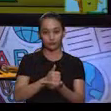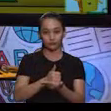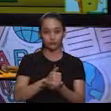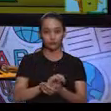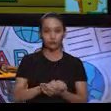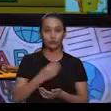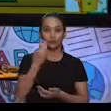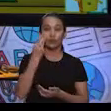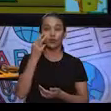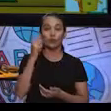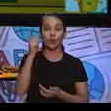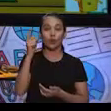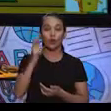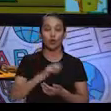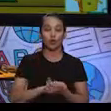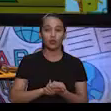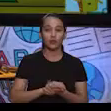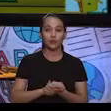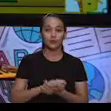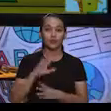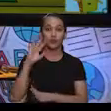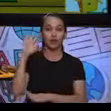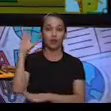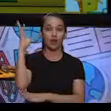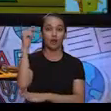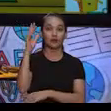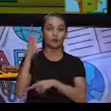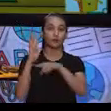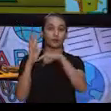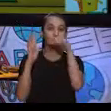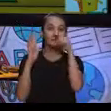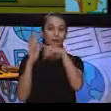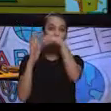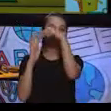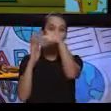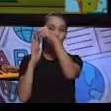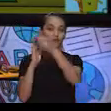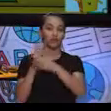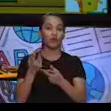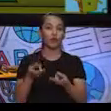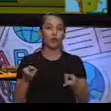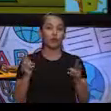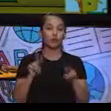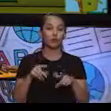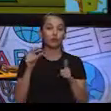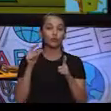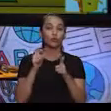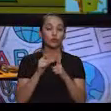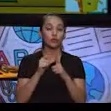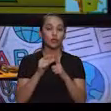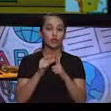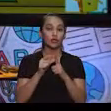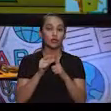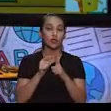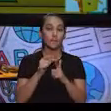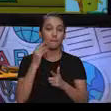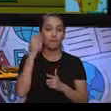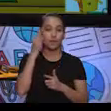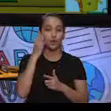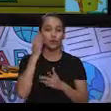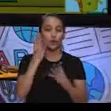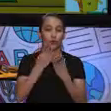esa bu daraxtning shoxi. Qolgan so'zlarni ma'nosini esa oila a'zolaringizdan,